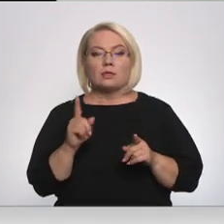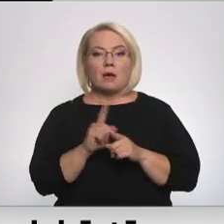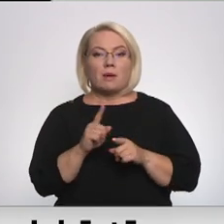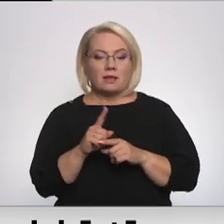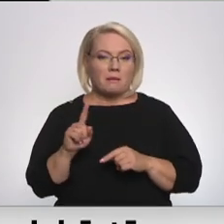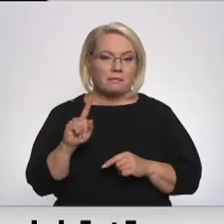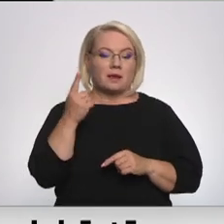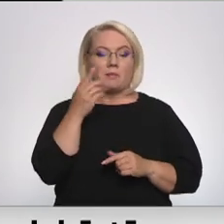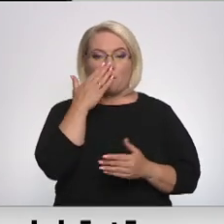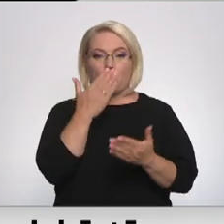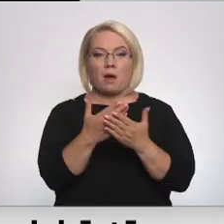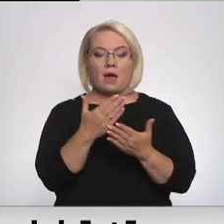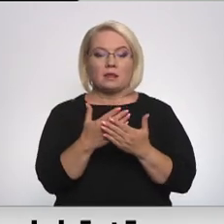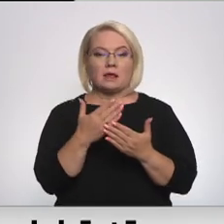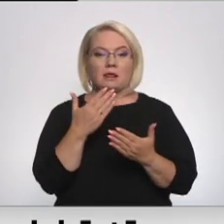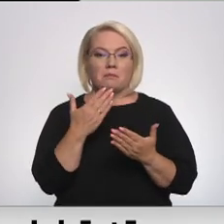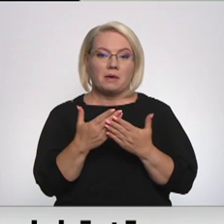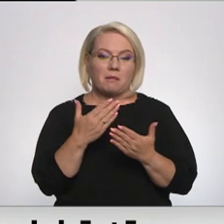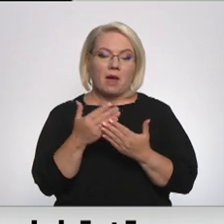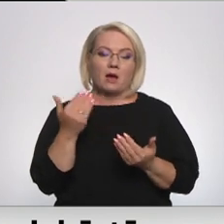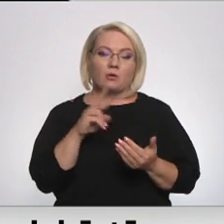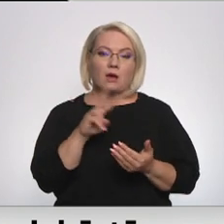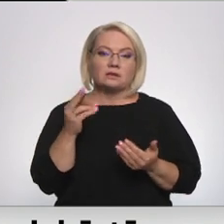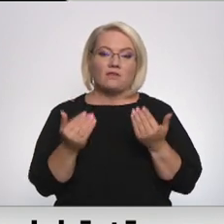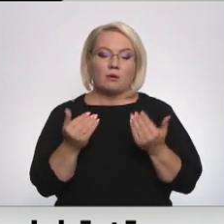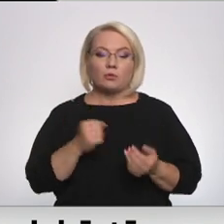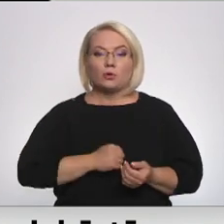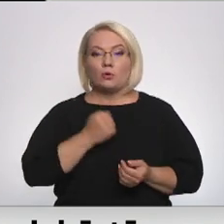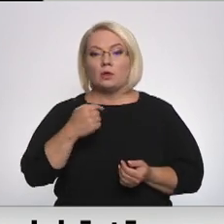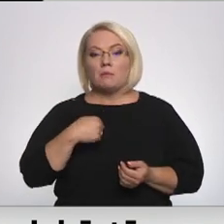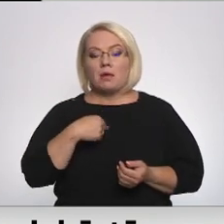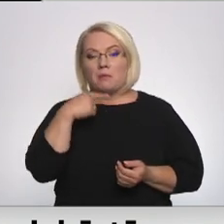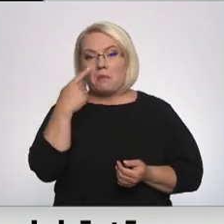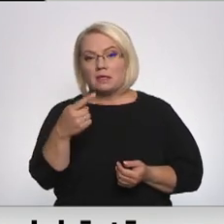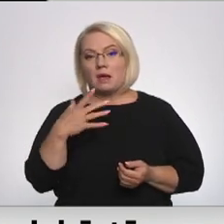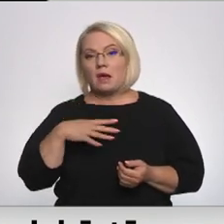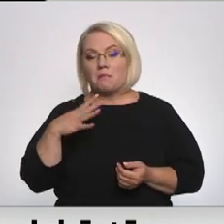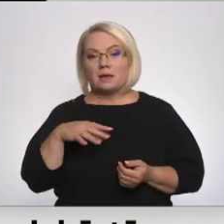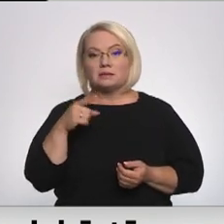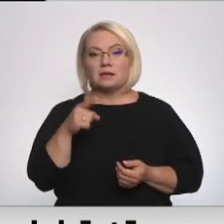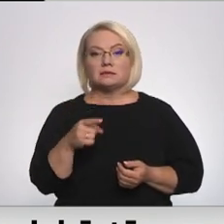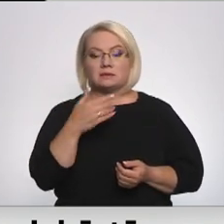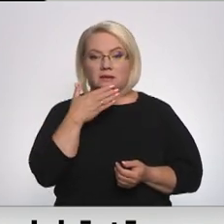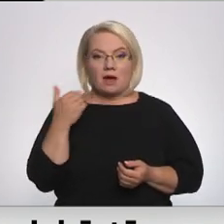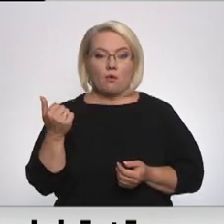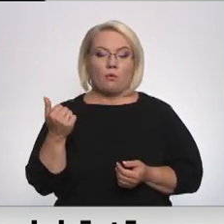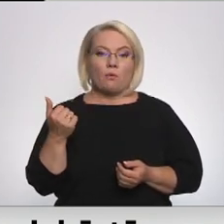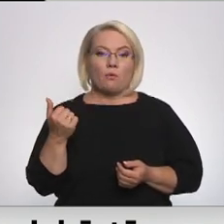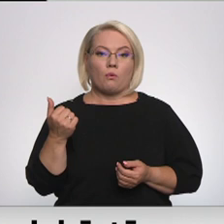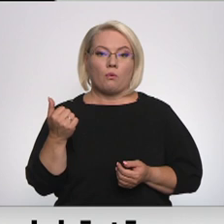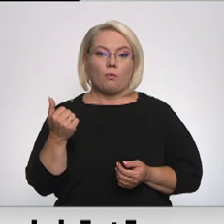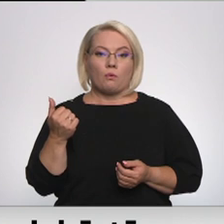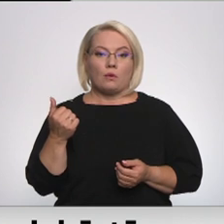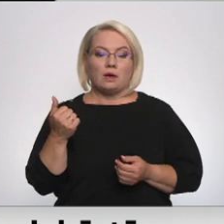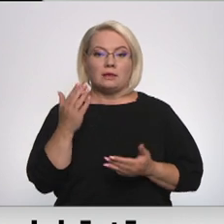un rādīt to piemēru, kas varbūt grūti man pateikt, jā, kāpēc tas nav tā kā